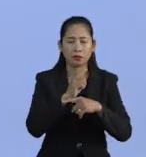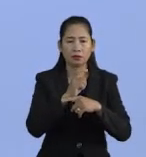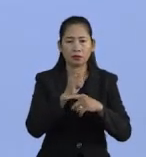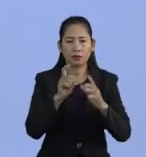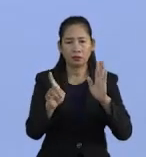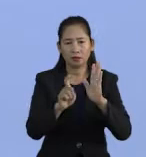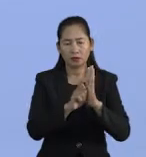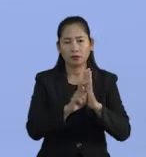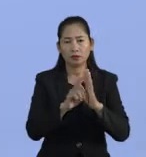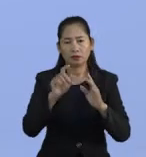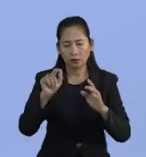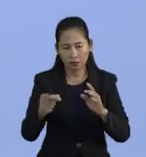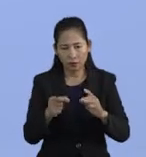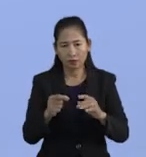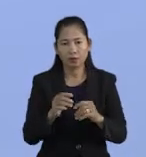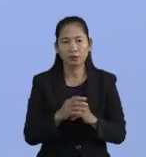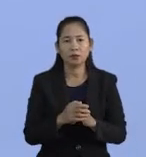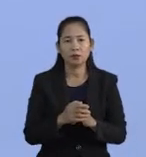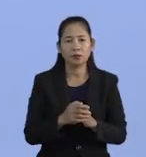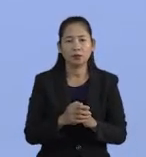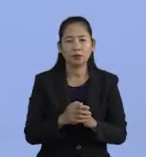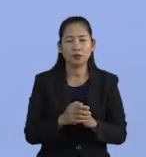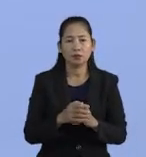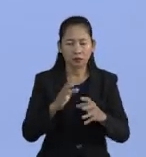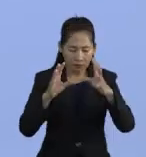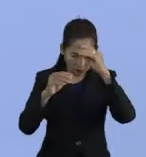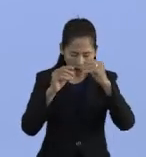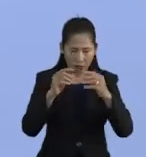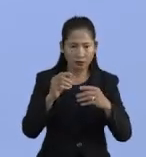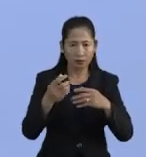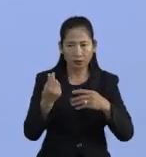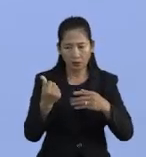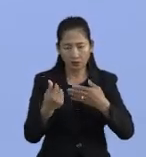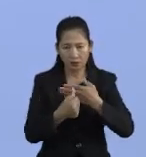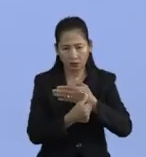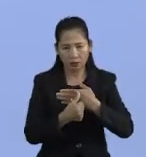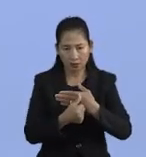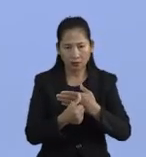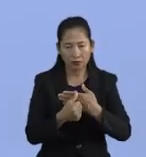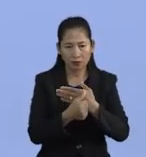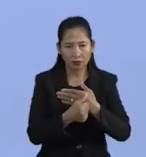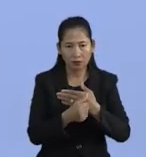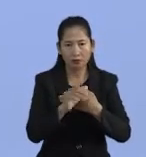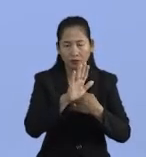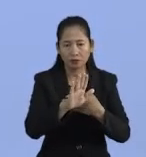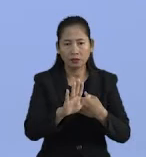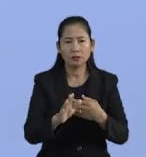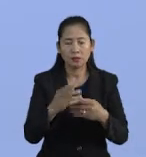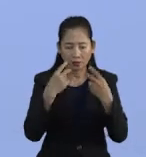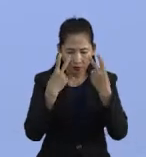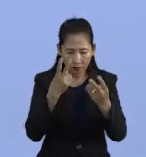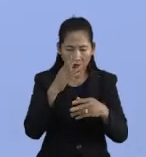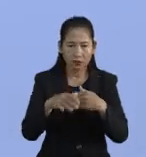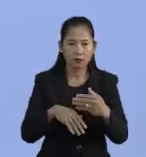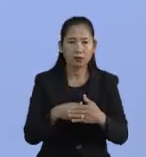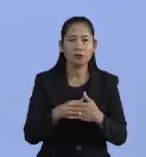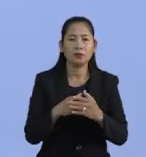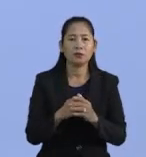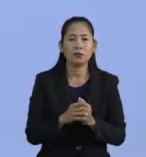sĩ hiện hai năng này tu sĩ hiện chứng dương sắc xa phi đầm lại bảo viên là con nè dương sắc xa phi đầm lại bảo viên lấy con mưa từng ngọc nia